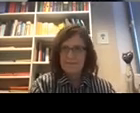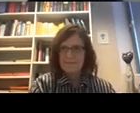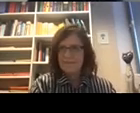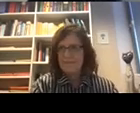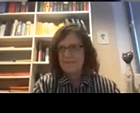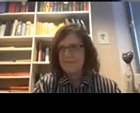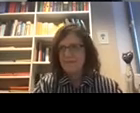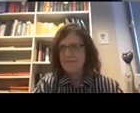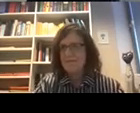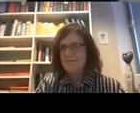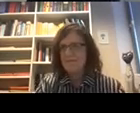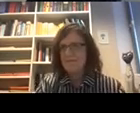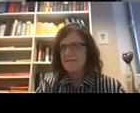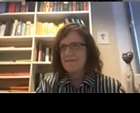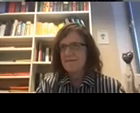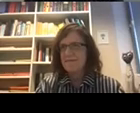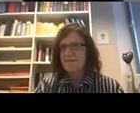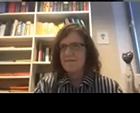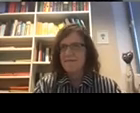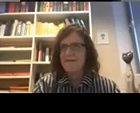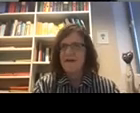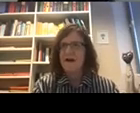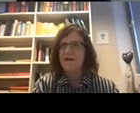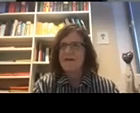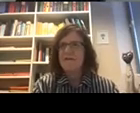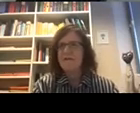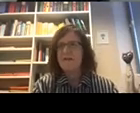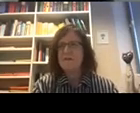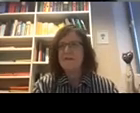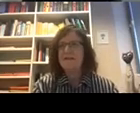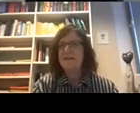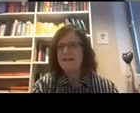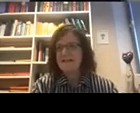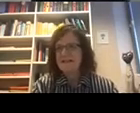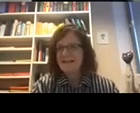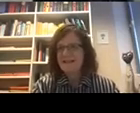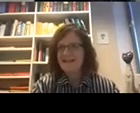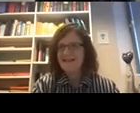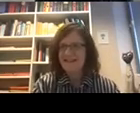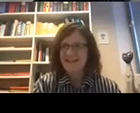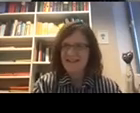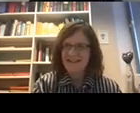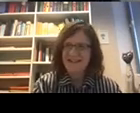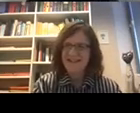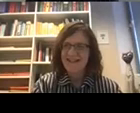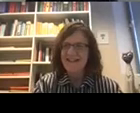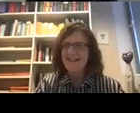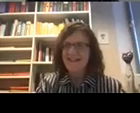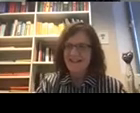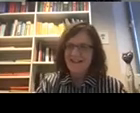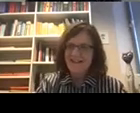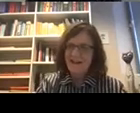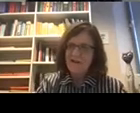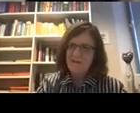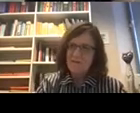onko tuleeko Euclidilta nättejä kuvia galakseista? Aivan varmasti. Koska tämä on yleensä aina se,